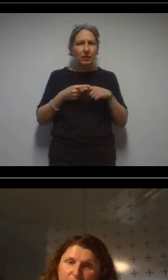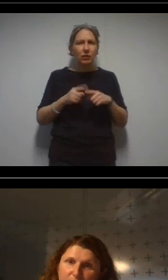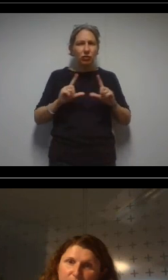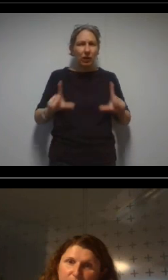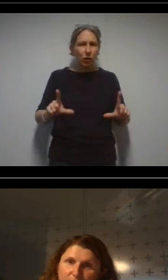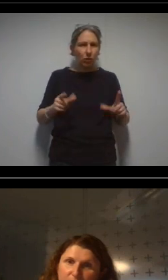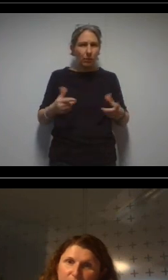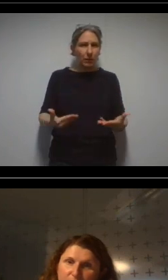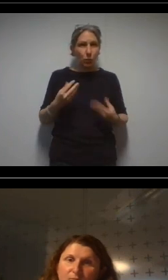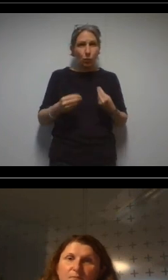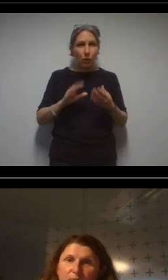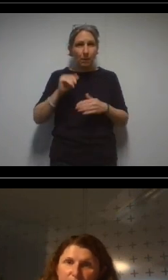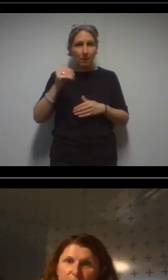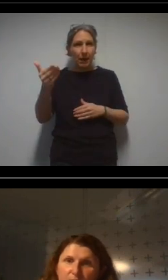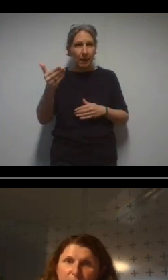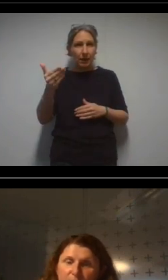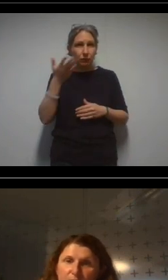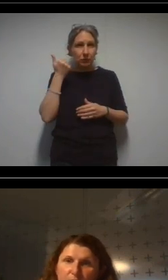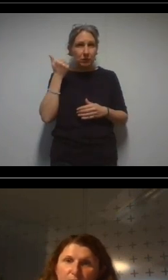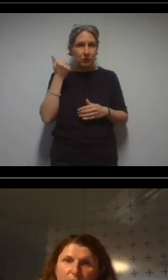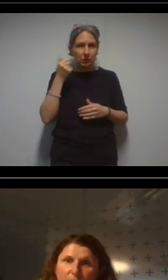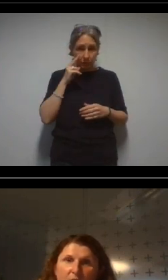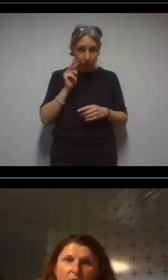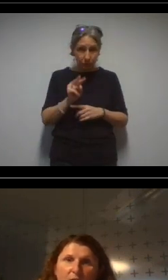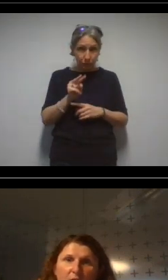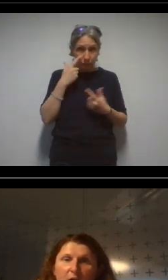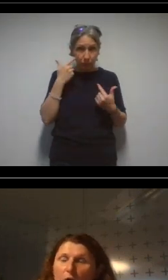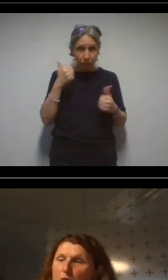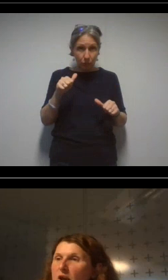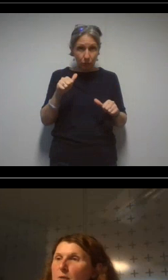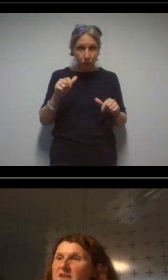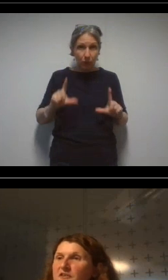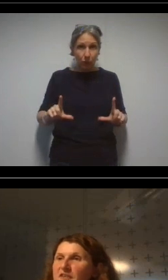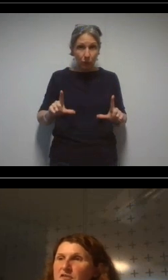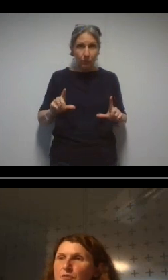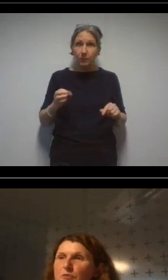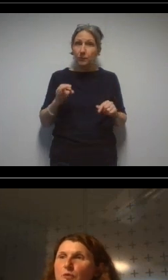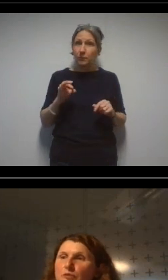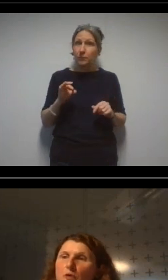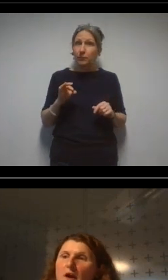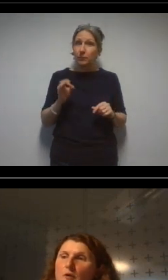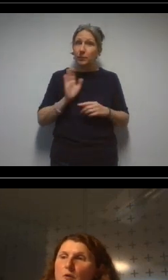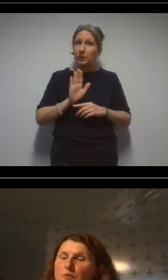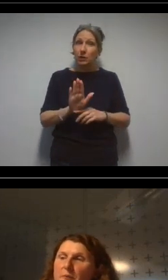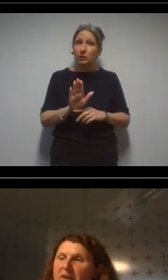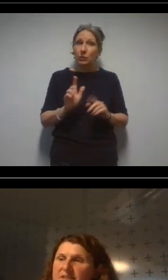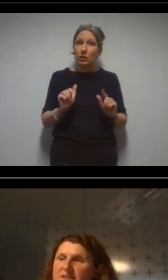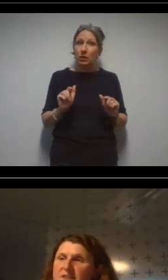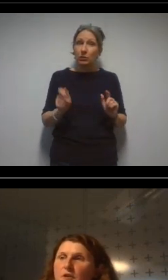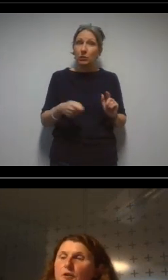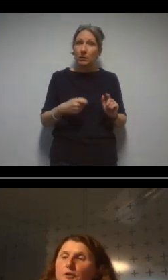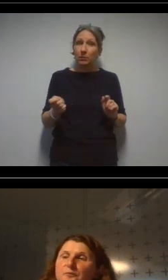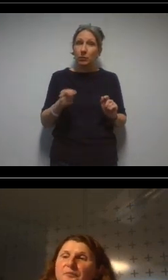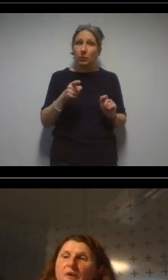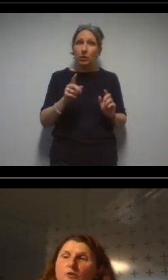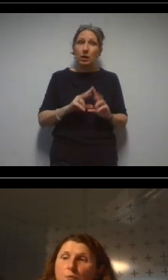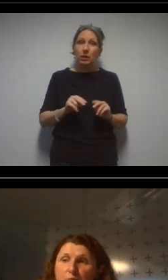que là, je ne sais pas si on voit l'écran que tu partages. On voit la présentation, on voit, pour être